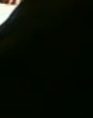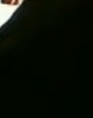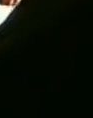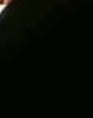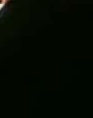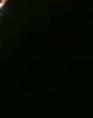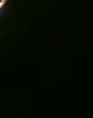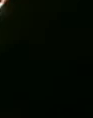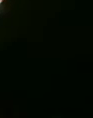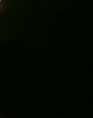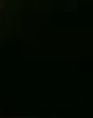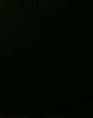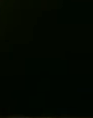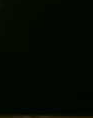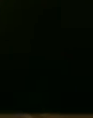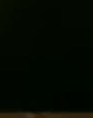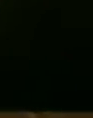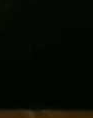ነው እግዚአብሔር ይመስገን